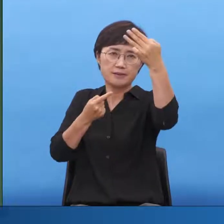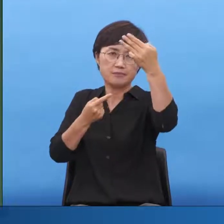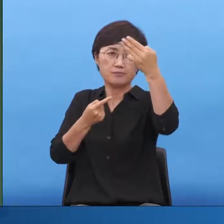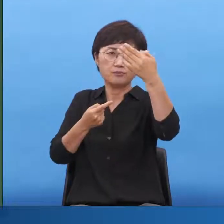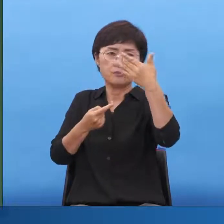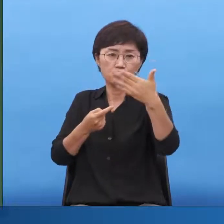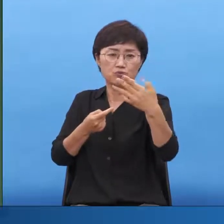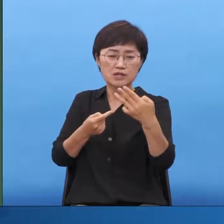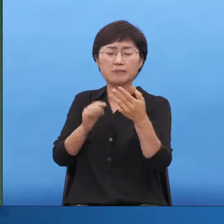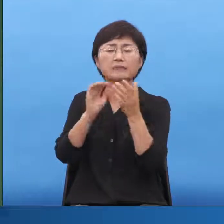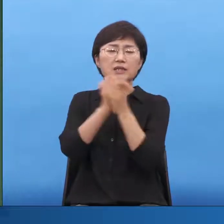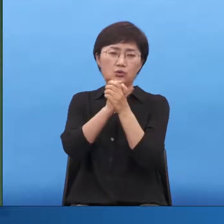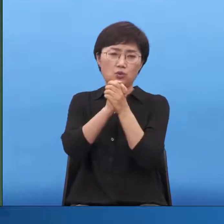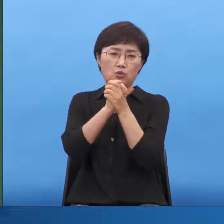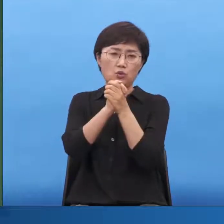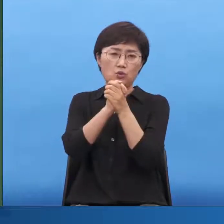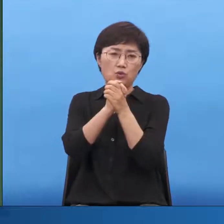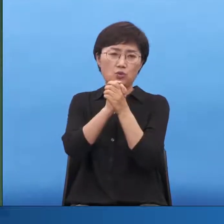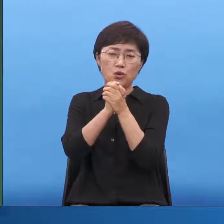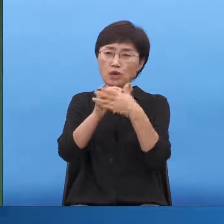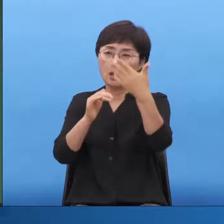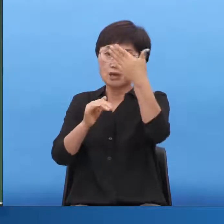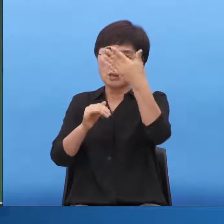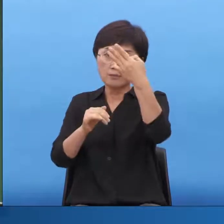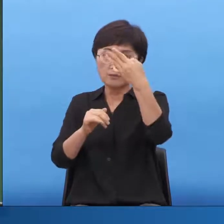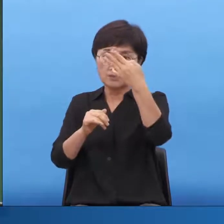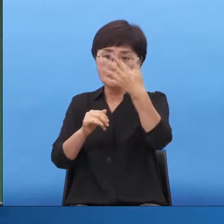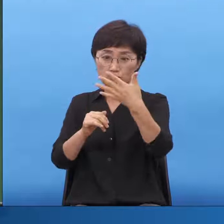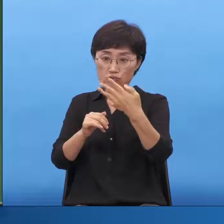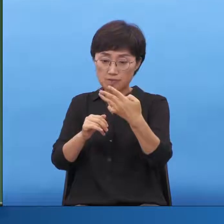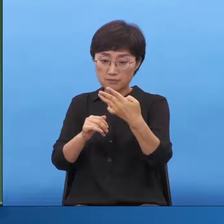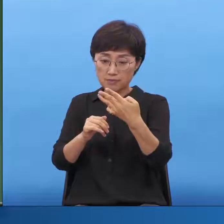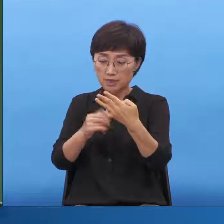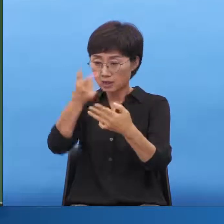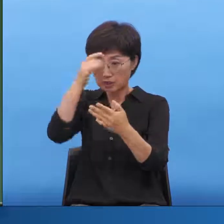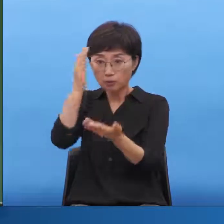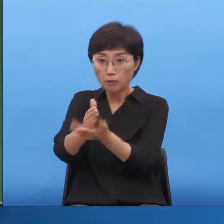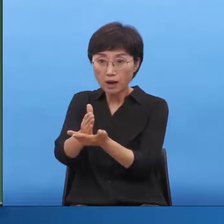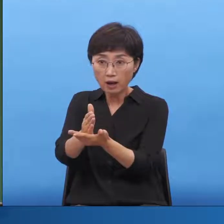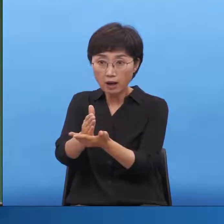靠着影像做礼拜的人也是要深深祷告，享受这个祷告。 안 그러면 여러분은 여기 지기 때문에 여기 심부름해야 됩니다.